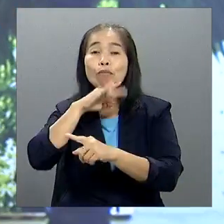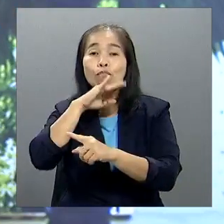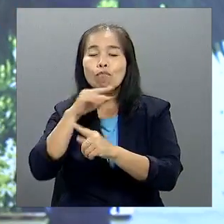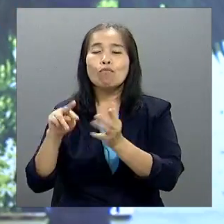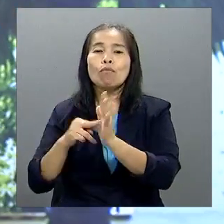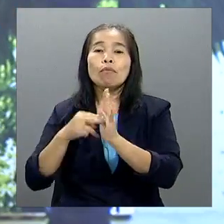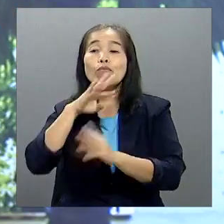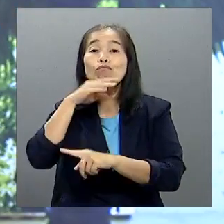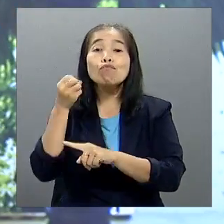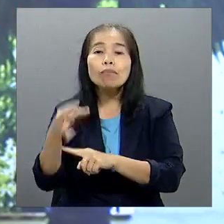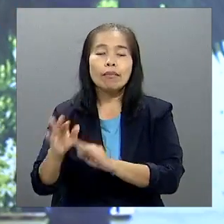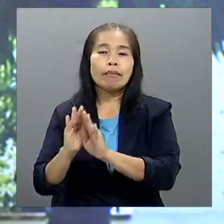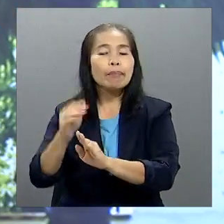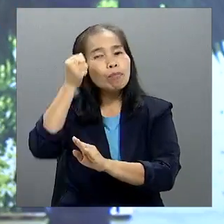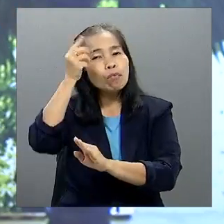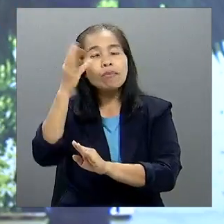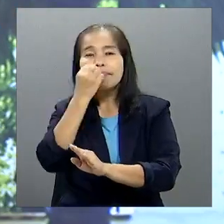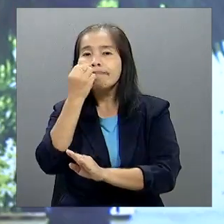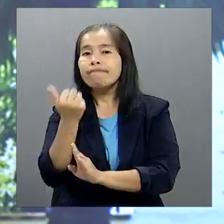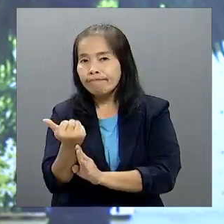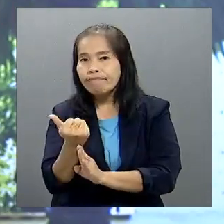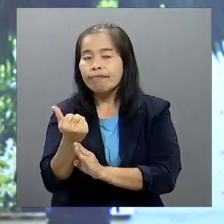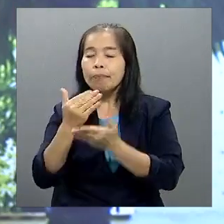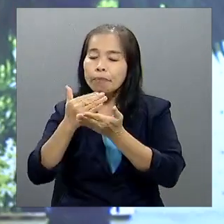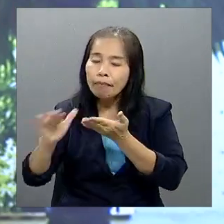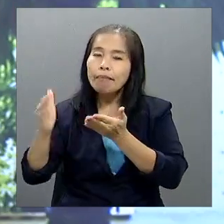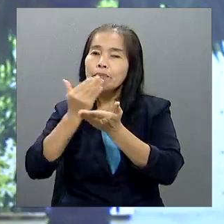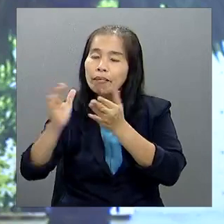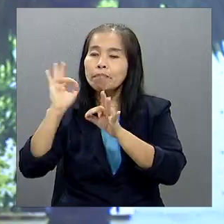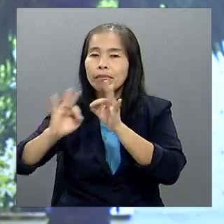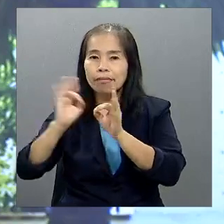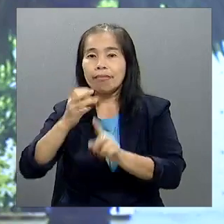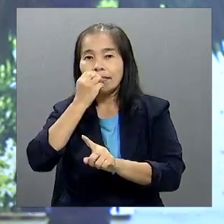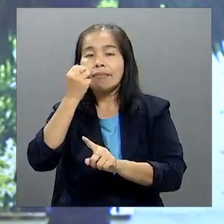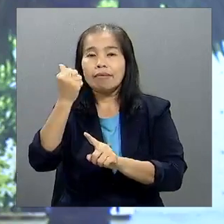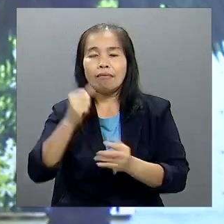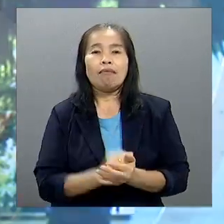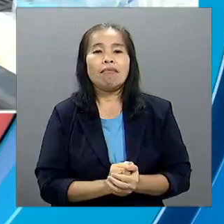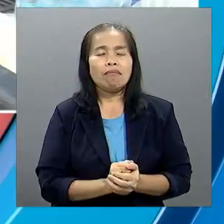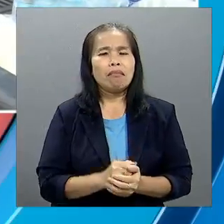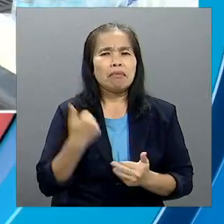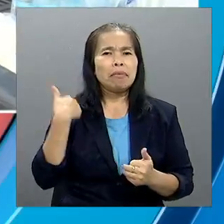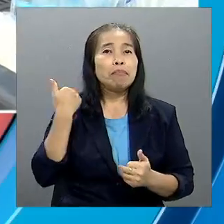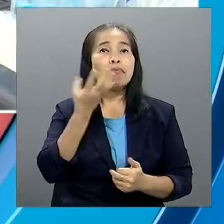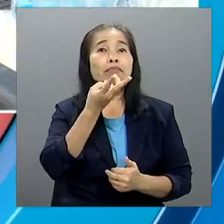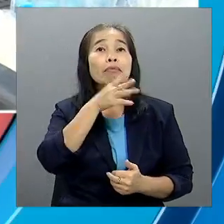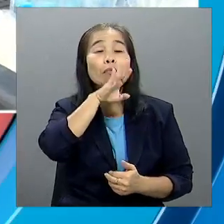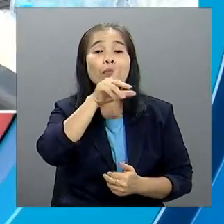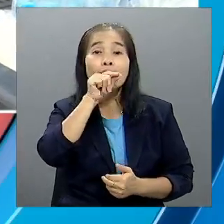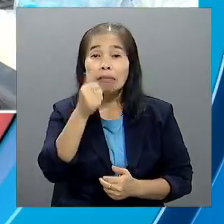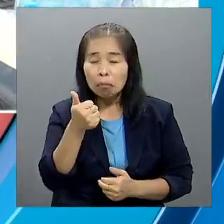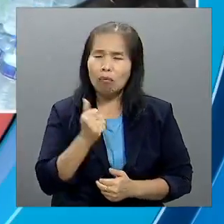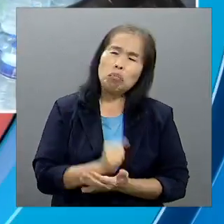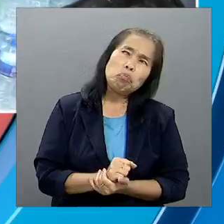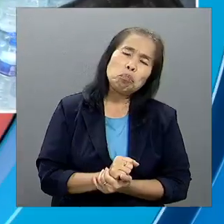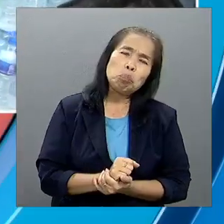กลับก่อน แล้วค่อยรามไปข้าว ใช่ค่ะมีหลายๆคนบอกว่าก็เข้ามันไก่ก็ดีเหมือนกันเนาะเนี่ยจริงๆเข้ามันไก่นี่ตัว